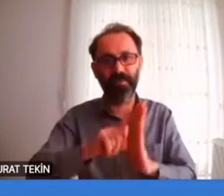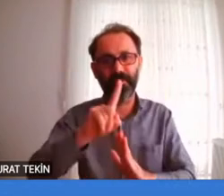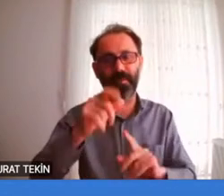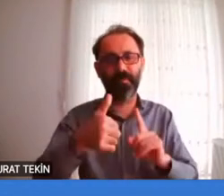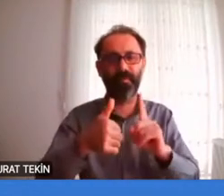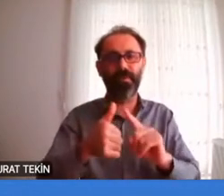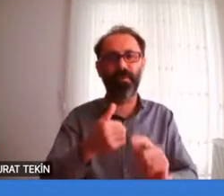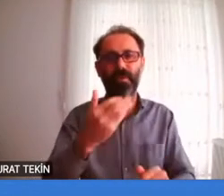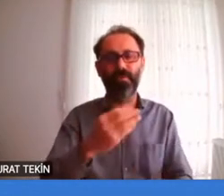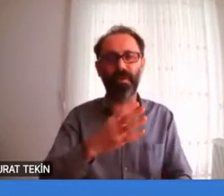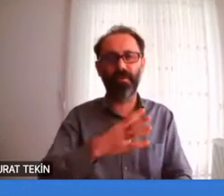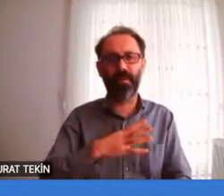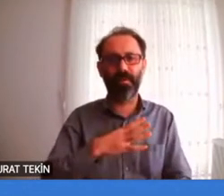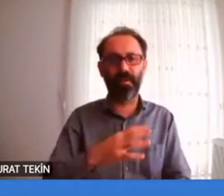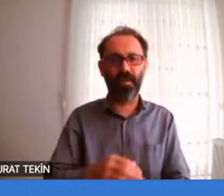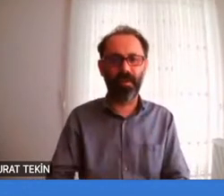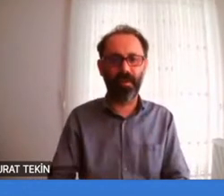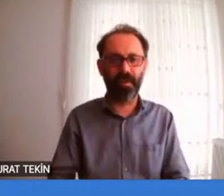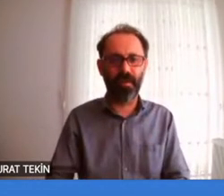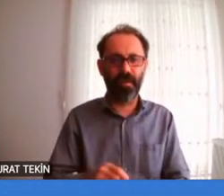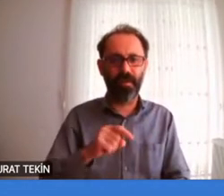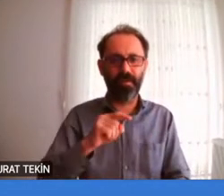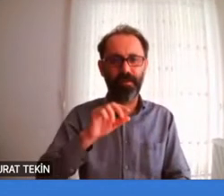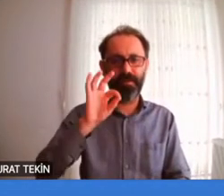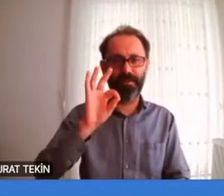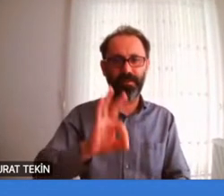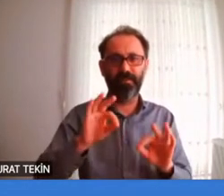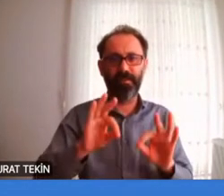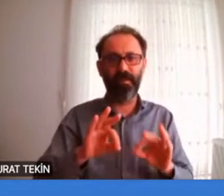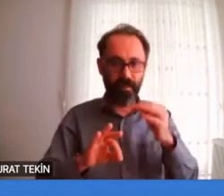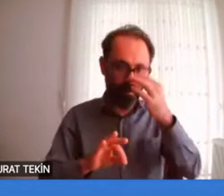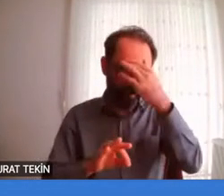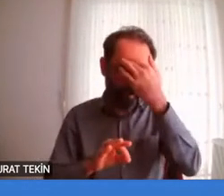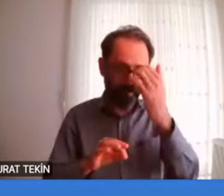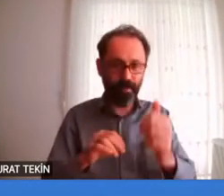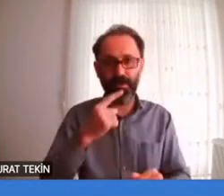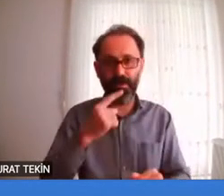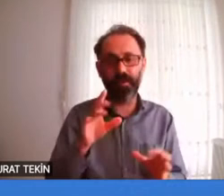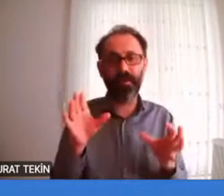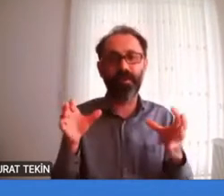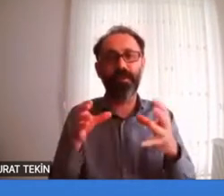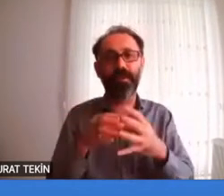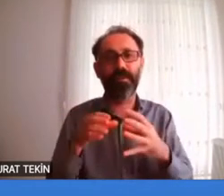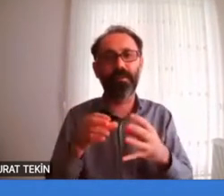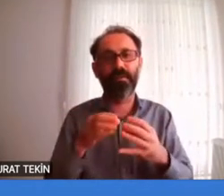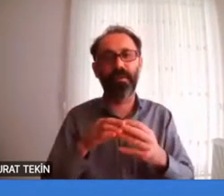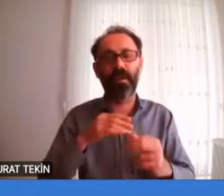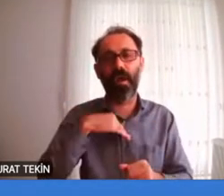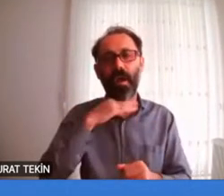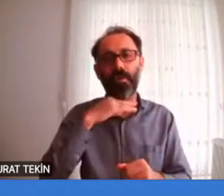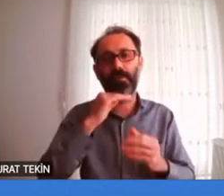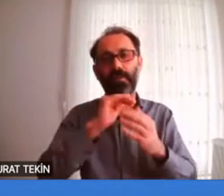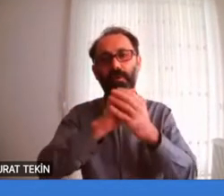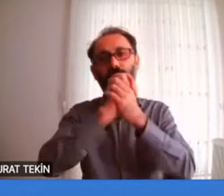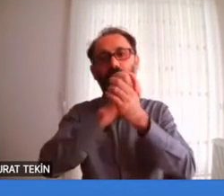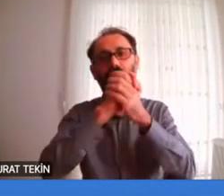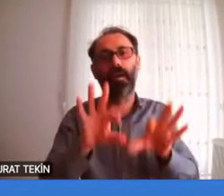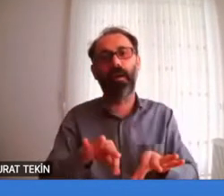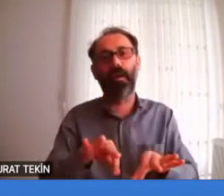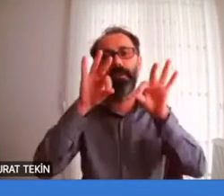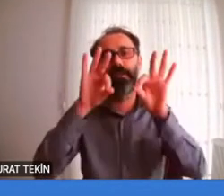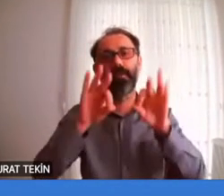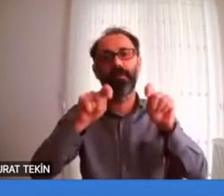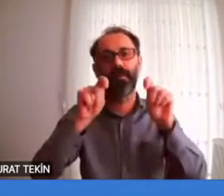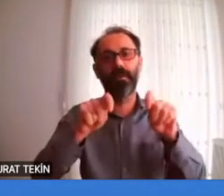2020'de gerçekleşiyor. Ve şu anda dediğim gibi az önce takımımız Golbol Avrupa Şampiyonası'na hazırlanıyor. Ve